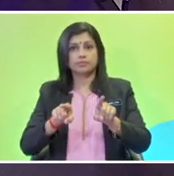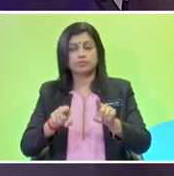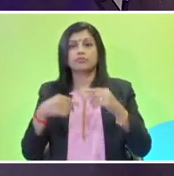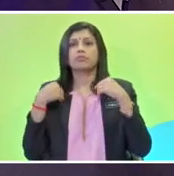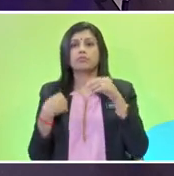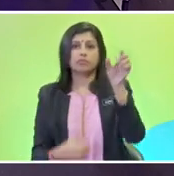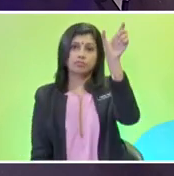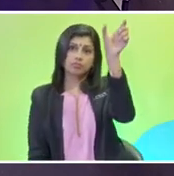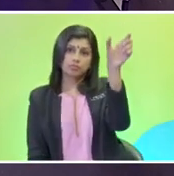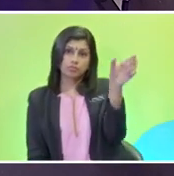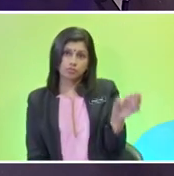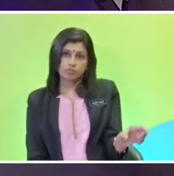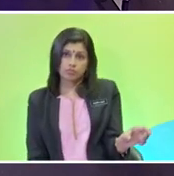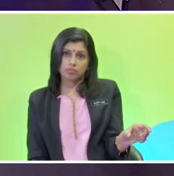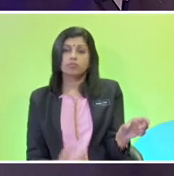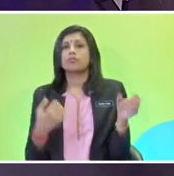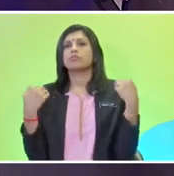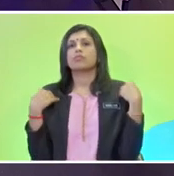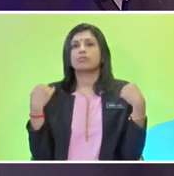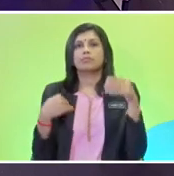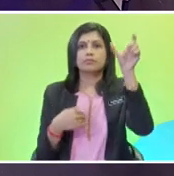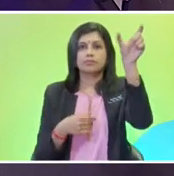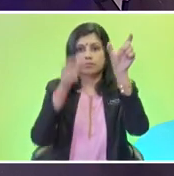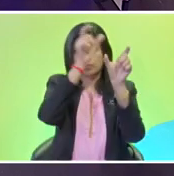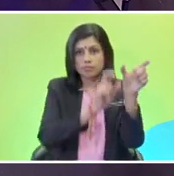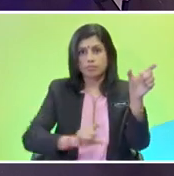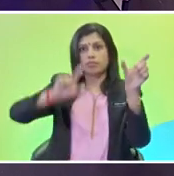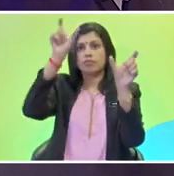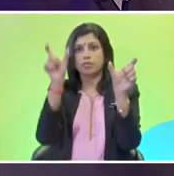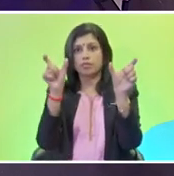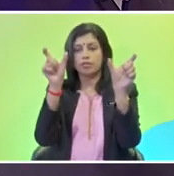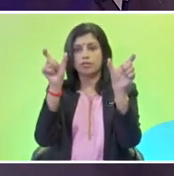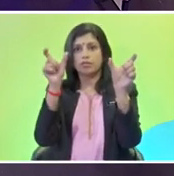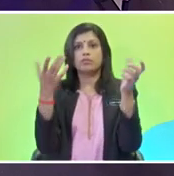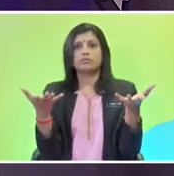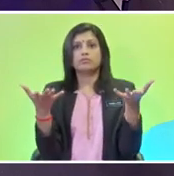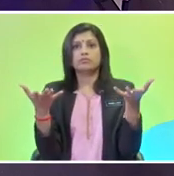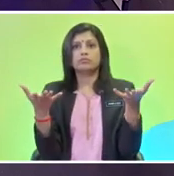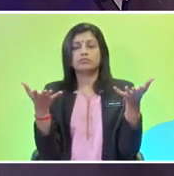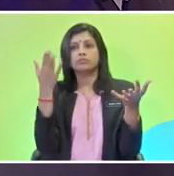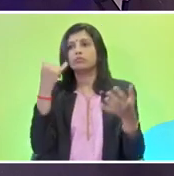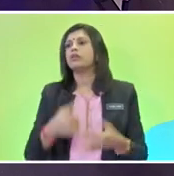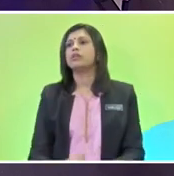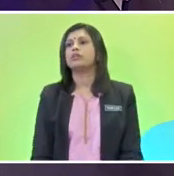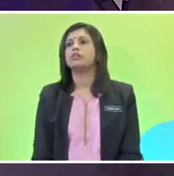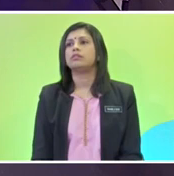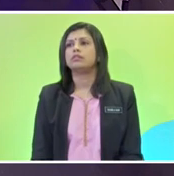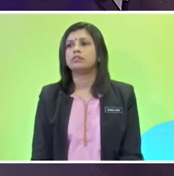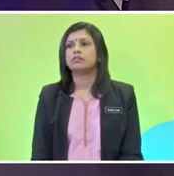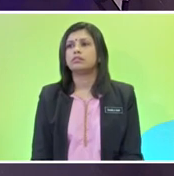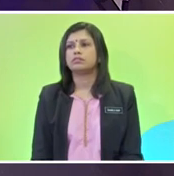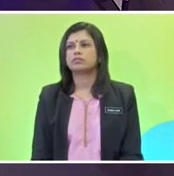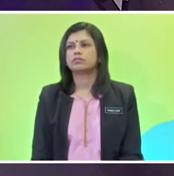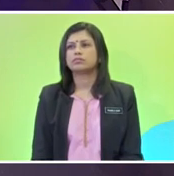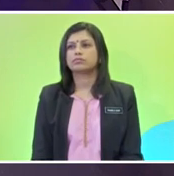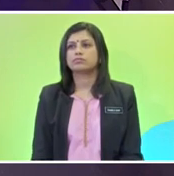Betul? Ada yang macam melintang. Tadi tu kan. Sebelah-sebelah cikgu. Sebelah-sebelah. Kenapa tu cikgu? Dah siap belum? Saya.